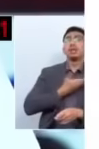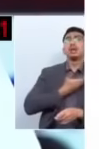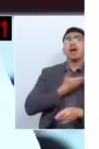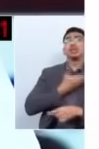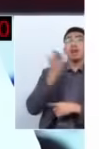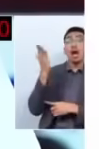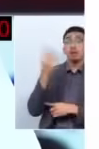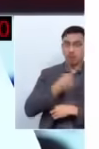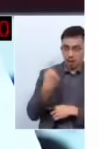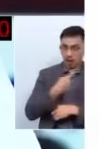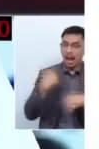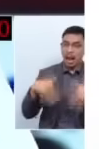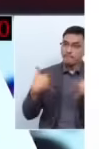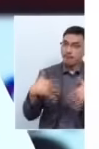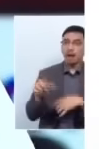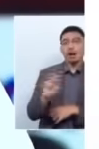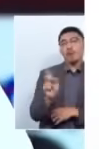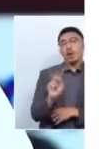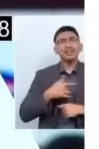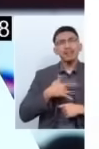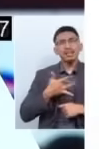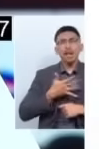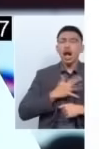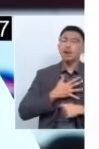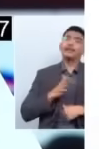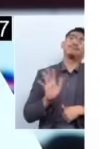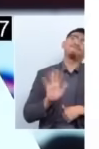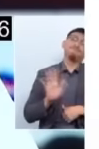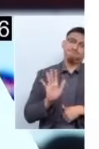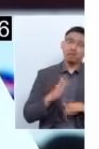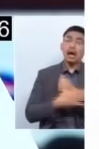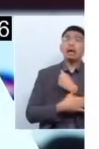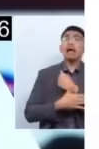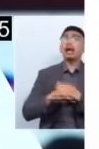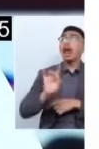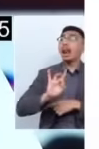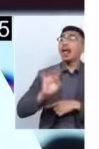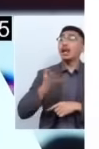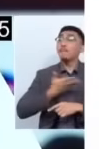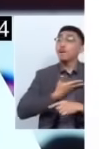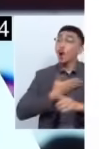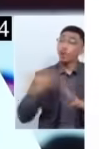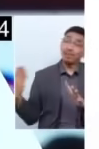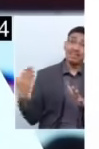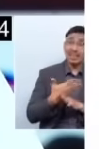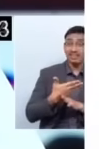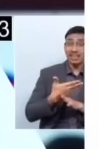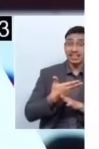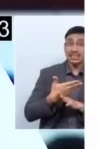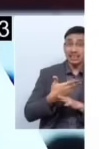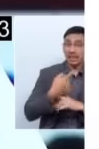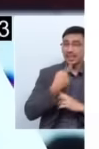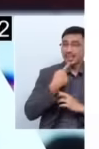PDI Perjuangan itu baik, dukung Ganjar Mahfud. Baik. Pak Prabowo juga bagian dari kekuasaan. Jadi menurut saya ya, hari ini justru kekuasaan Pak Jokowi